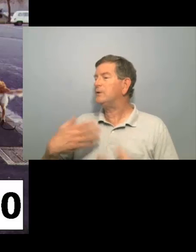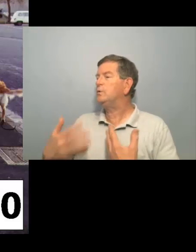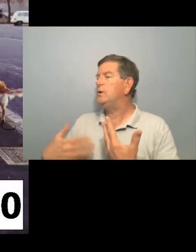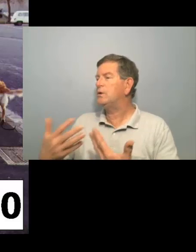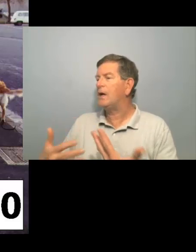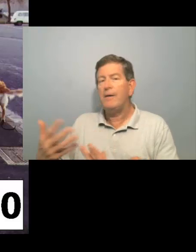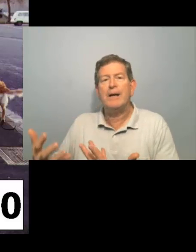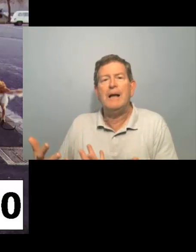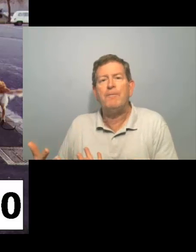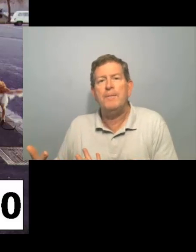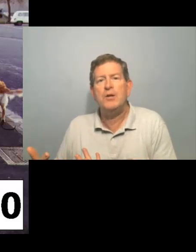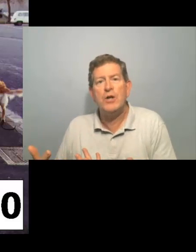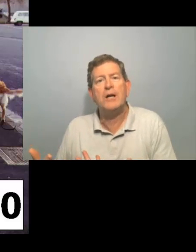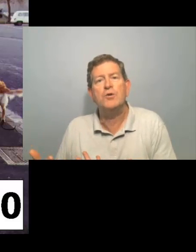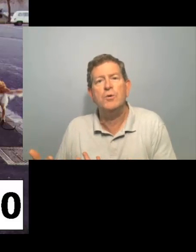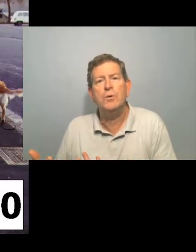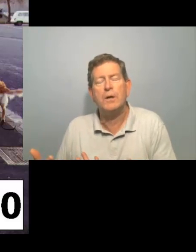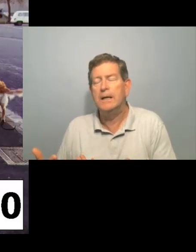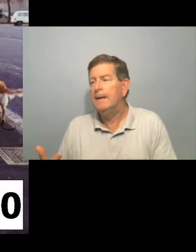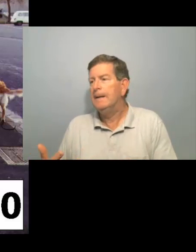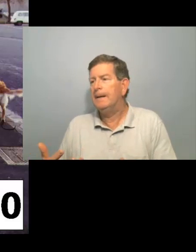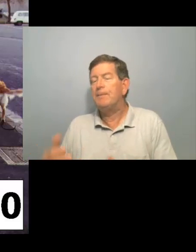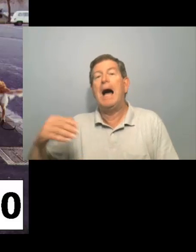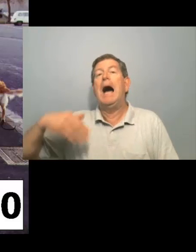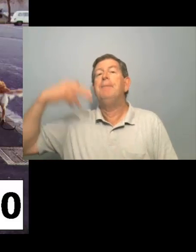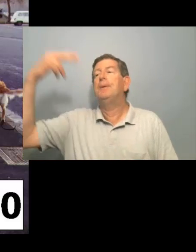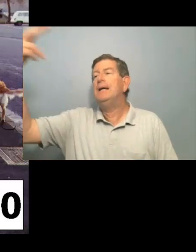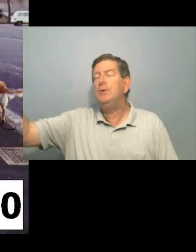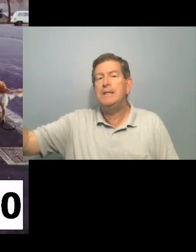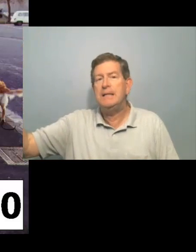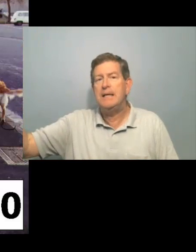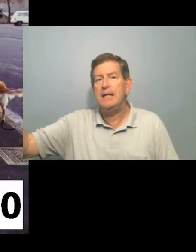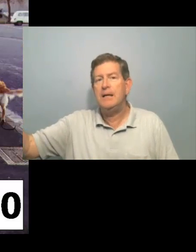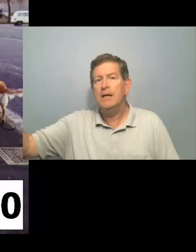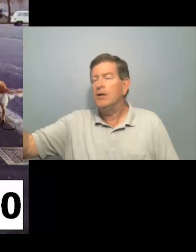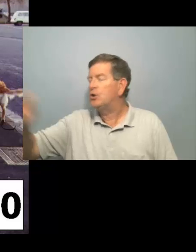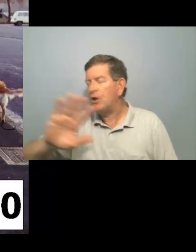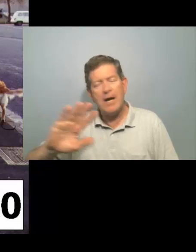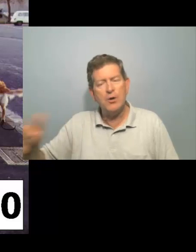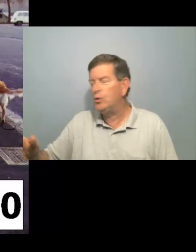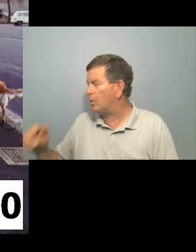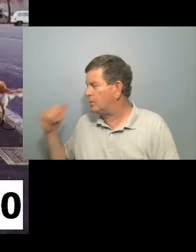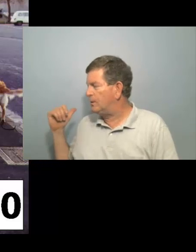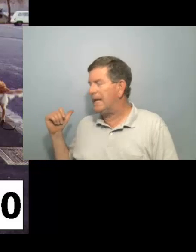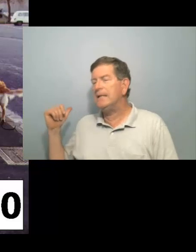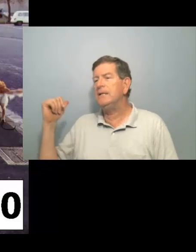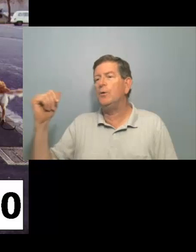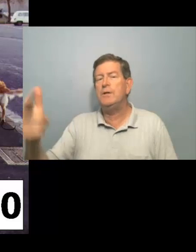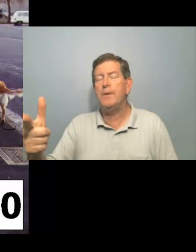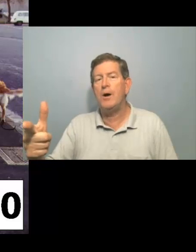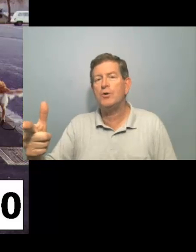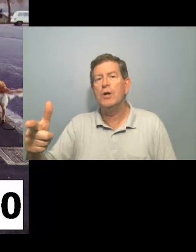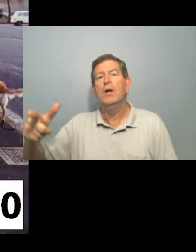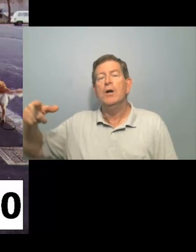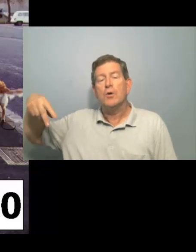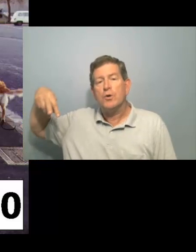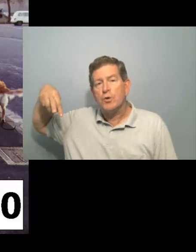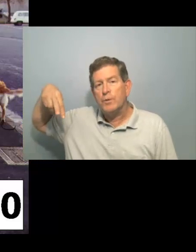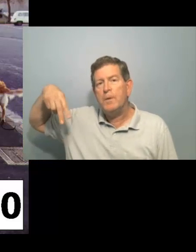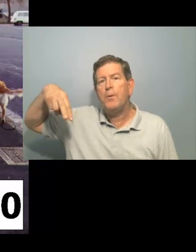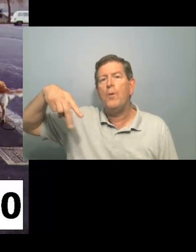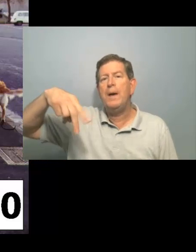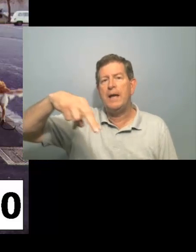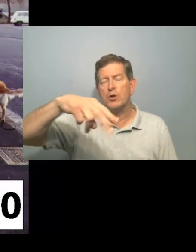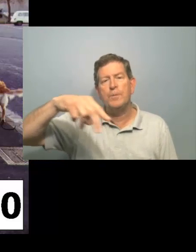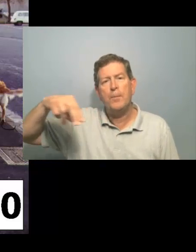je passe du temps avec la famille chaque jour. Euh, Après le dîner, chaque jour, du lundi au dimanche,